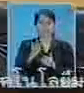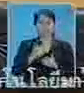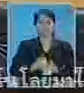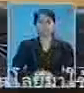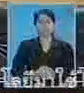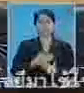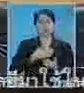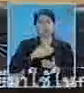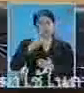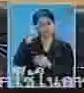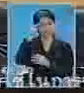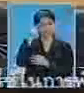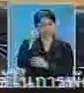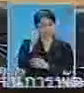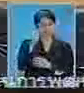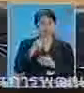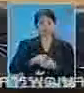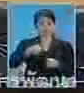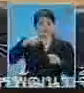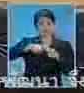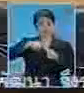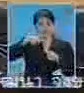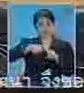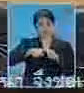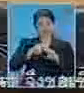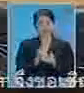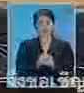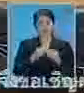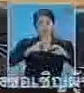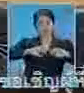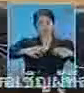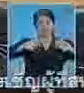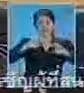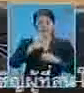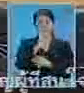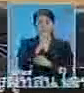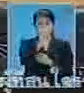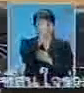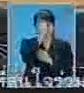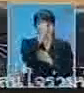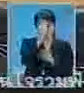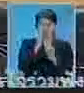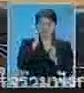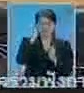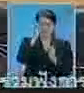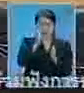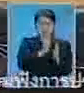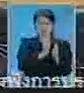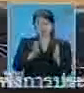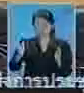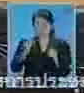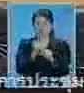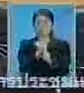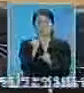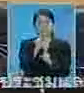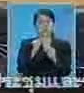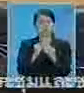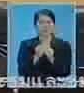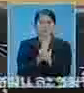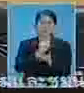พอนึกภาพได้นะครับว่าในส่วนของรัฐบาลญี่ปุ่นจากวันนี้ไปเนี่ยเขาจะต้องทำอะไรบ้างเพื่อฟื้นฟูความเสียหาย